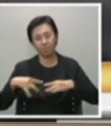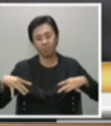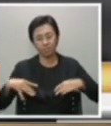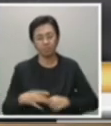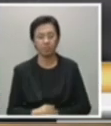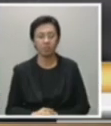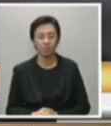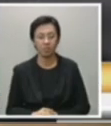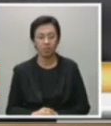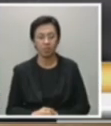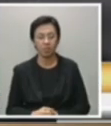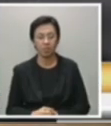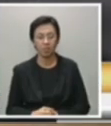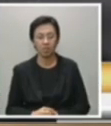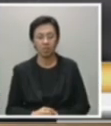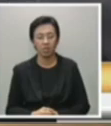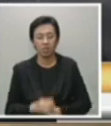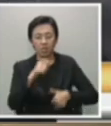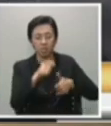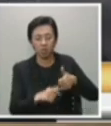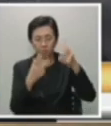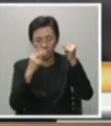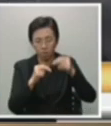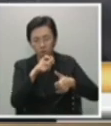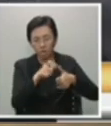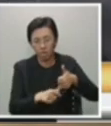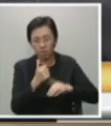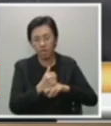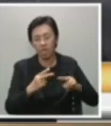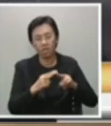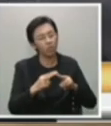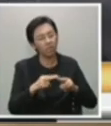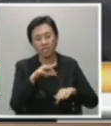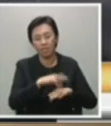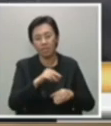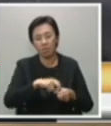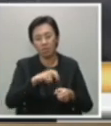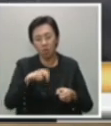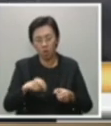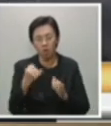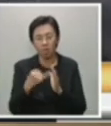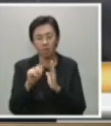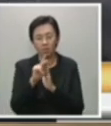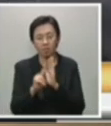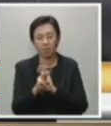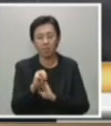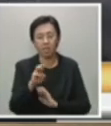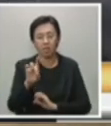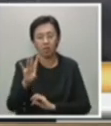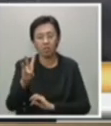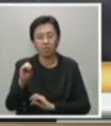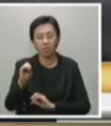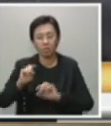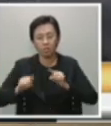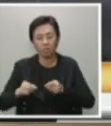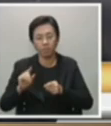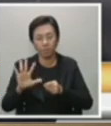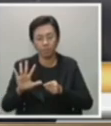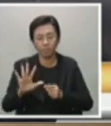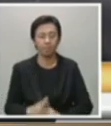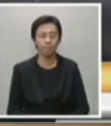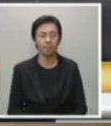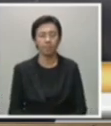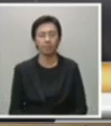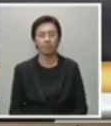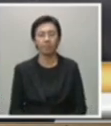อันจะมีผลทำให้ความเป็นรัฐมนตรีสิ้นสุดลงเฉพาะตัวตามมาตรา170วงเล็บ5ท่านประธานที่เคารพ